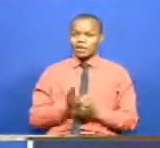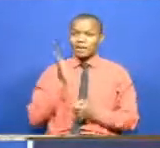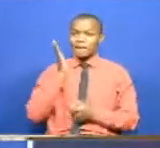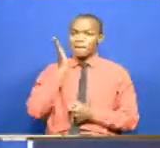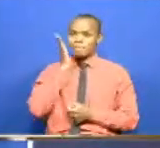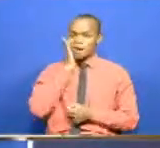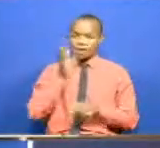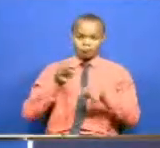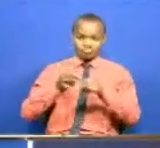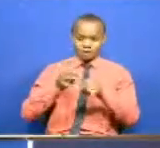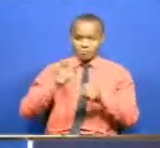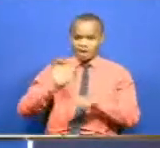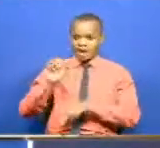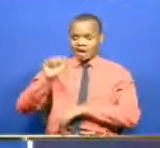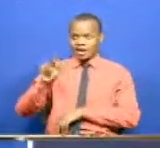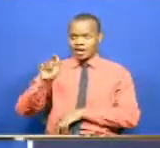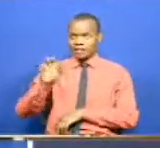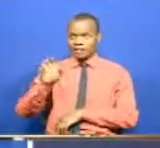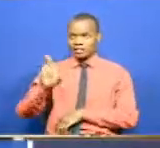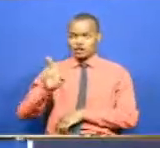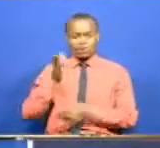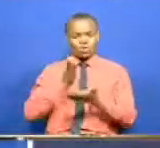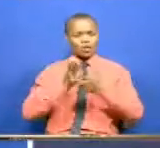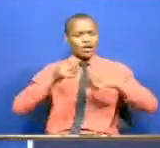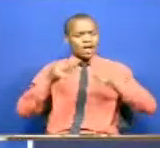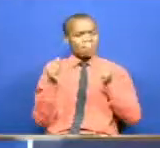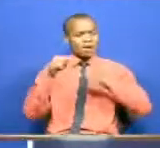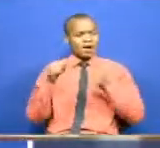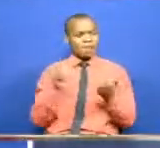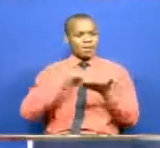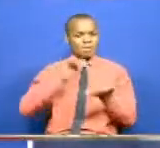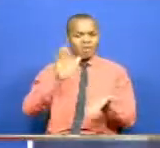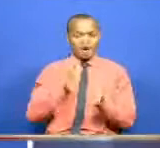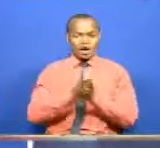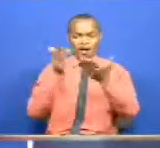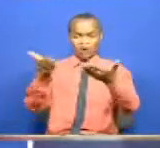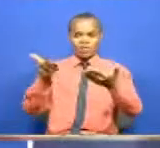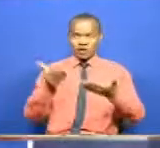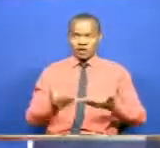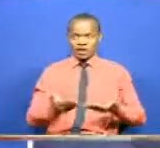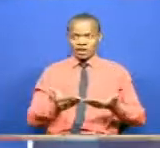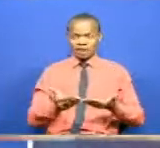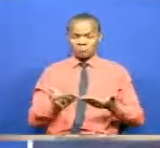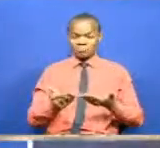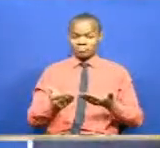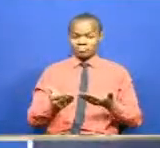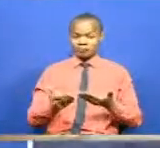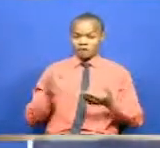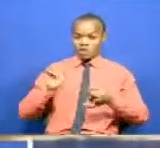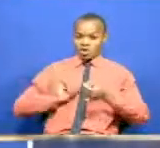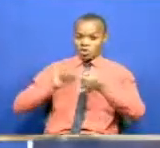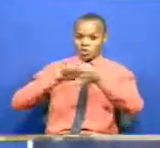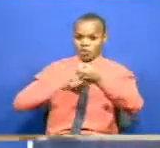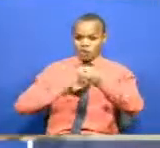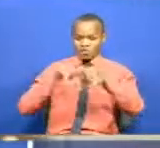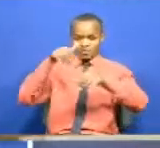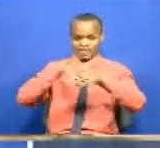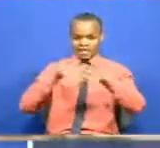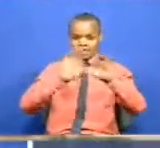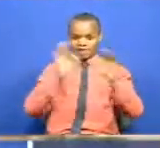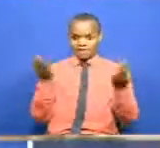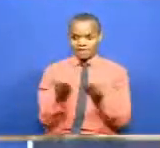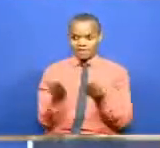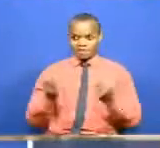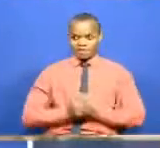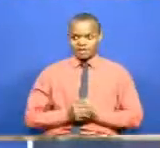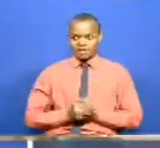Esther Muthoni, alishindwa kuficha furaha yake huku akimkaribisha kwa mikono miwili bibi harusi katika familia yao.